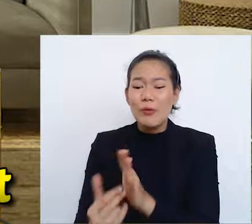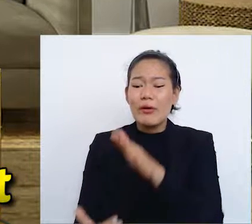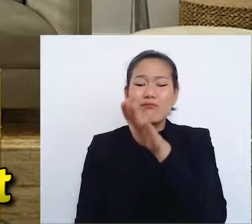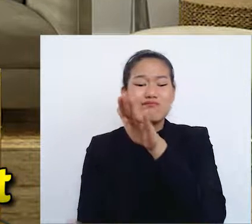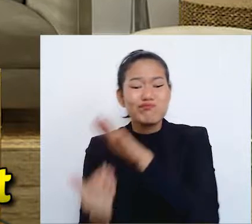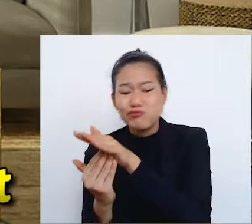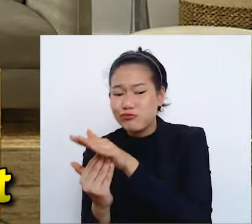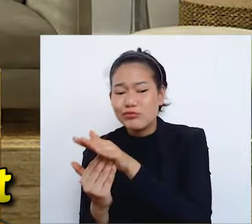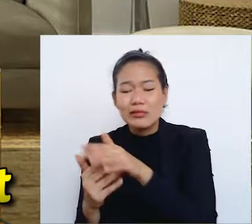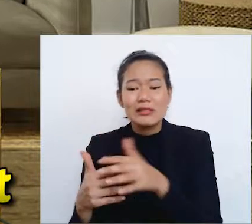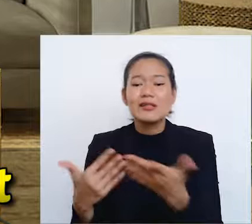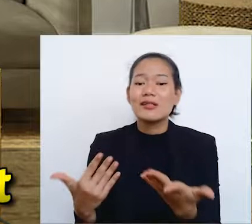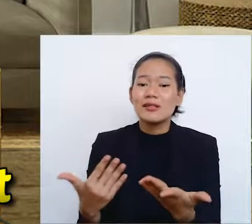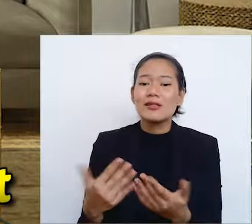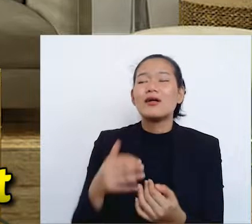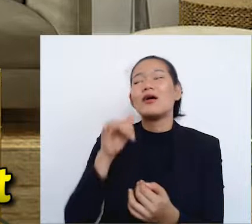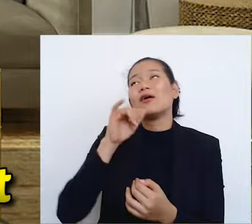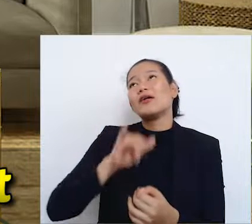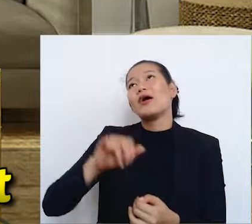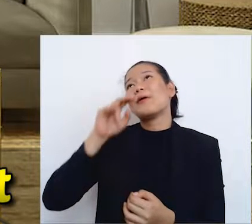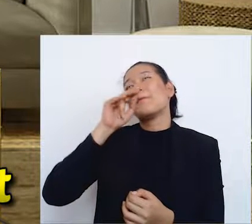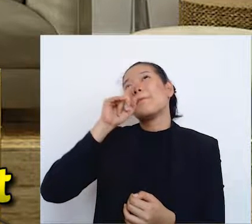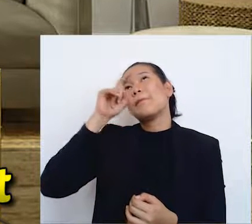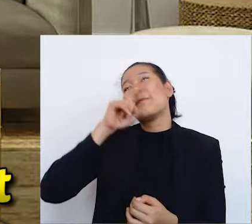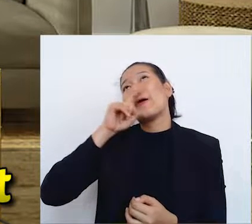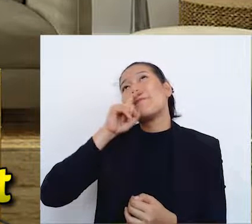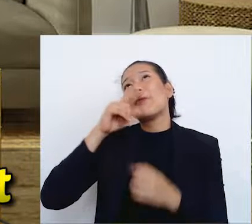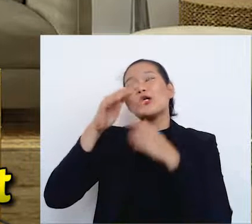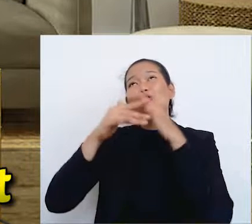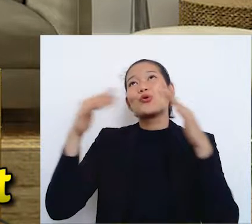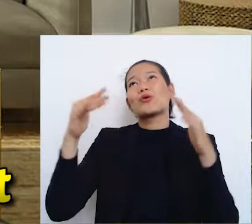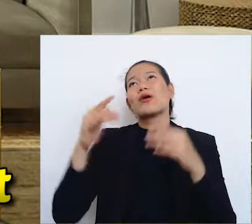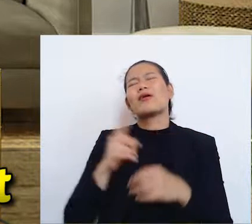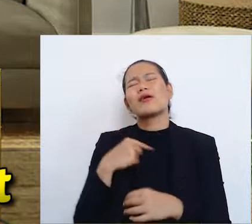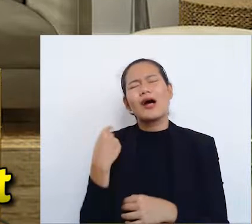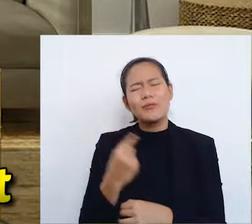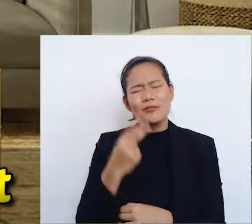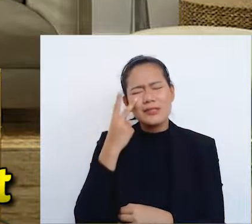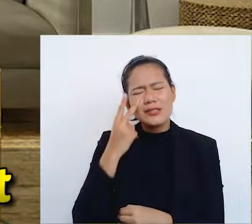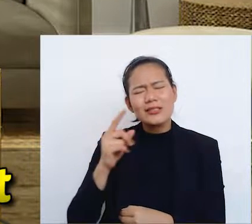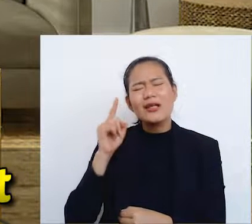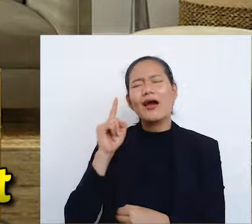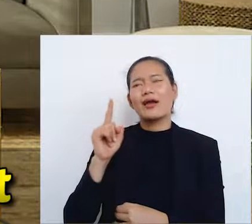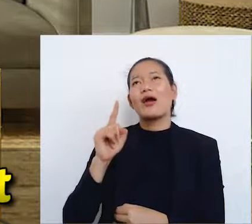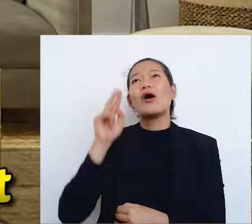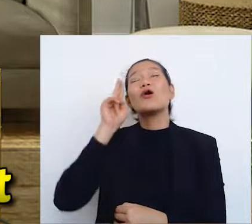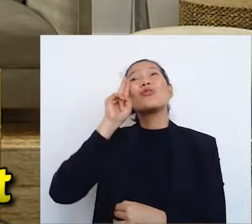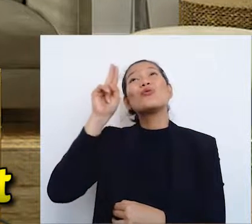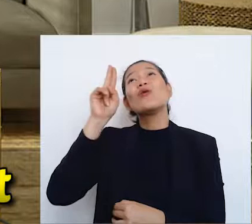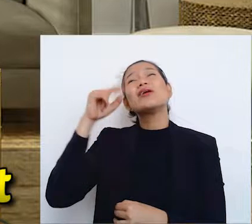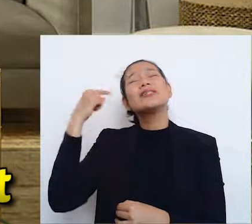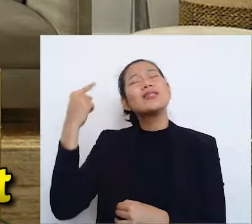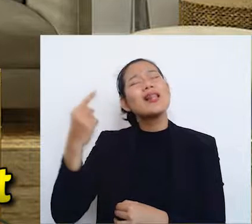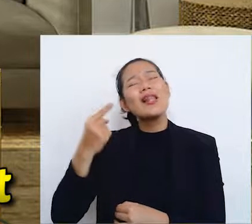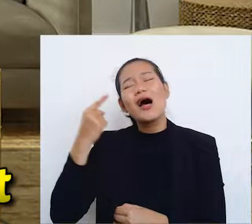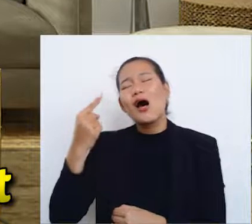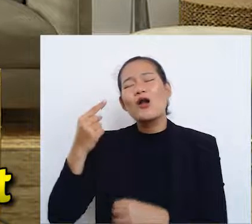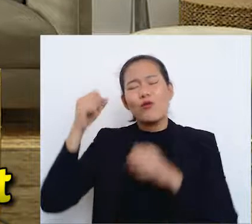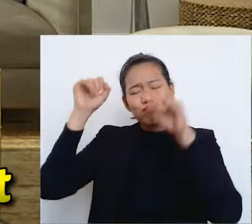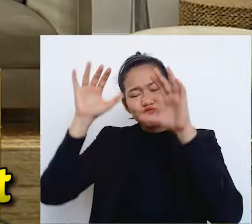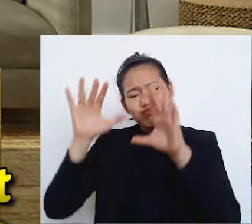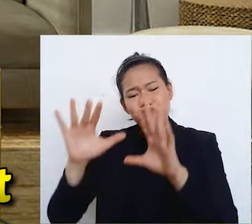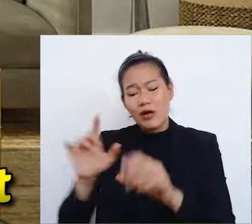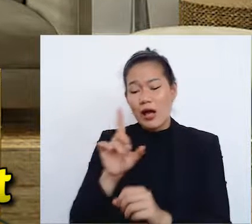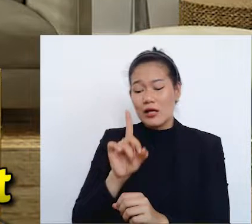tidak berputar. Bapa dalam sorga, kami percaya bahwa Tuhan senantiasa